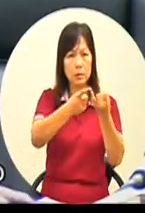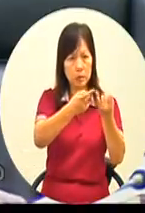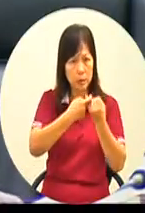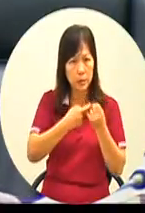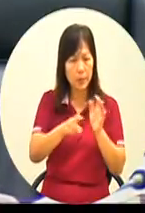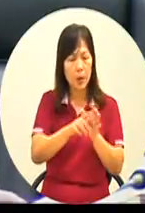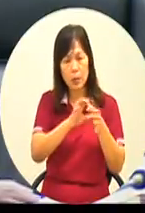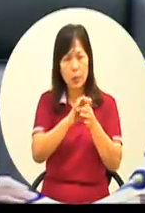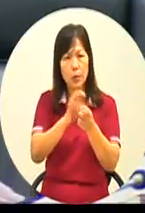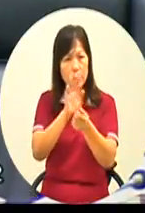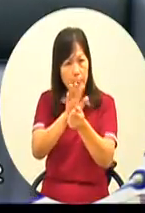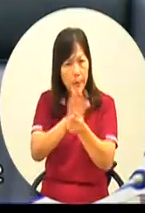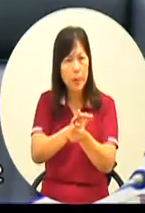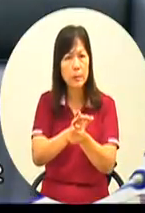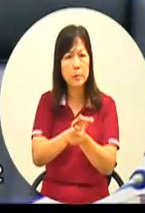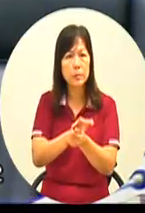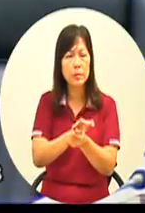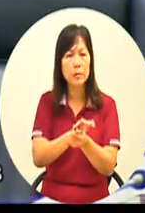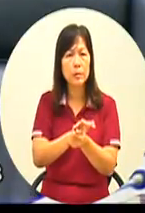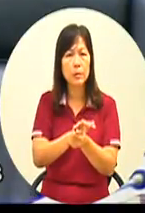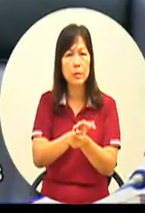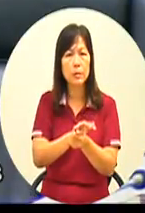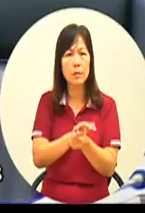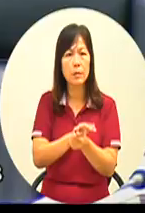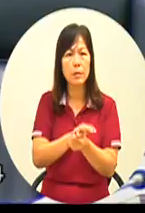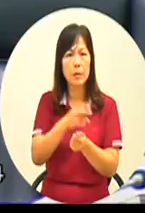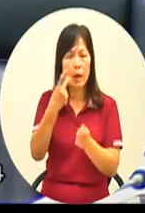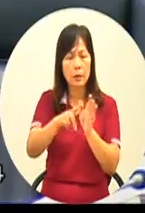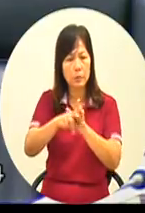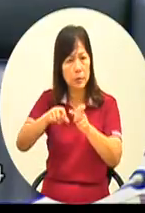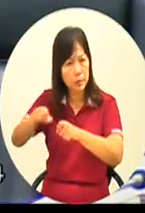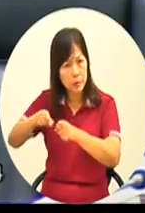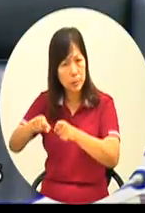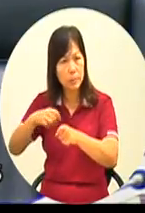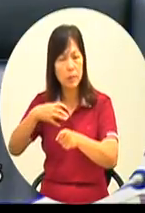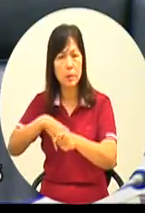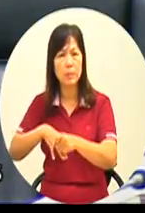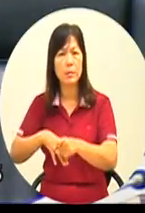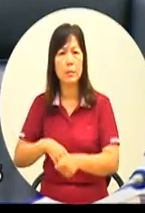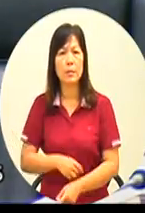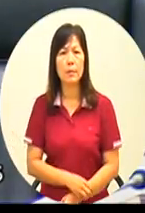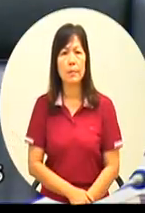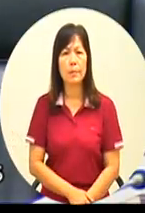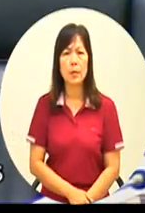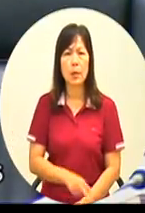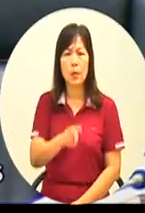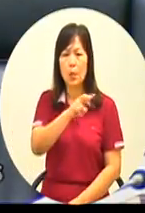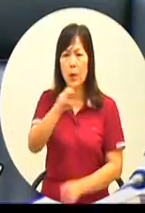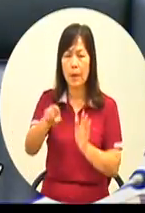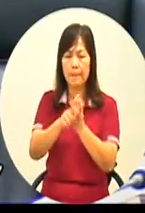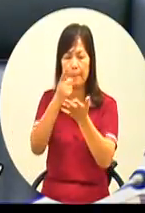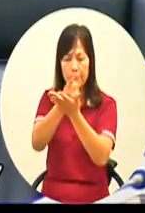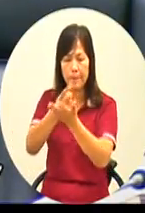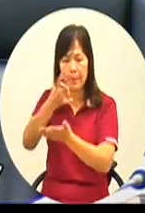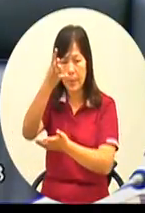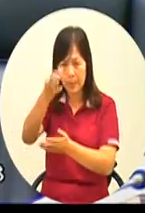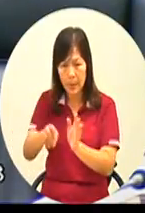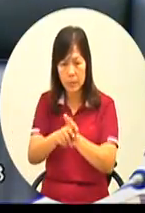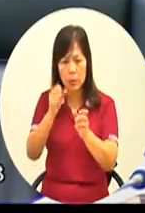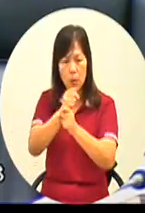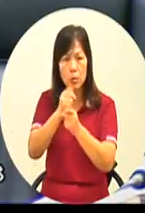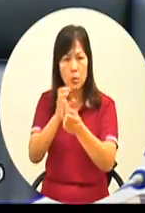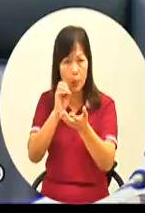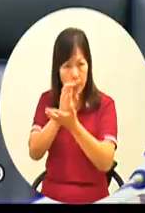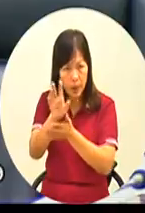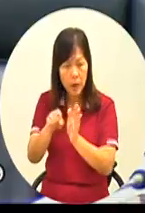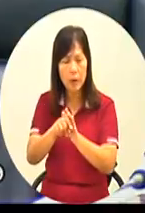辅导或者是相关的一些计划里头，其实我看历次的我们民政局的业务报告，包